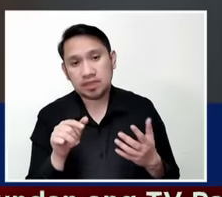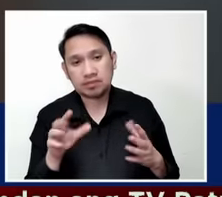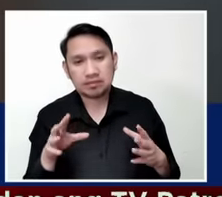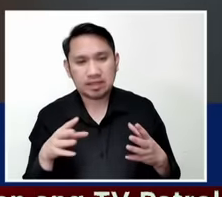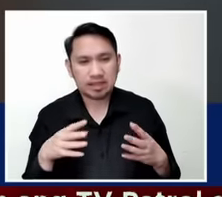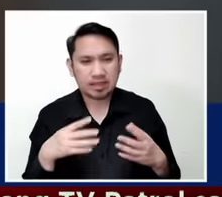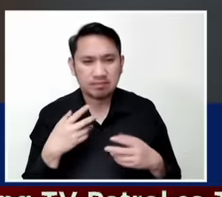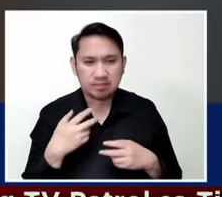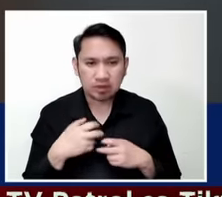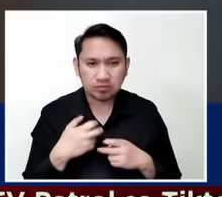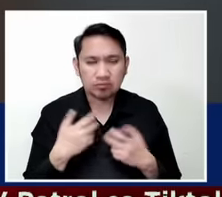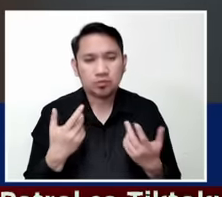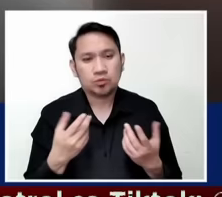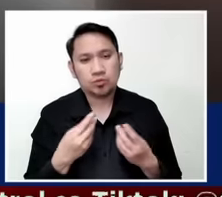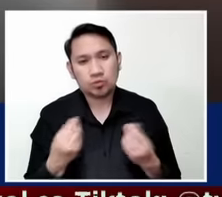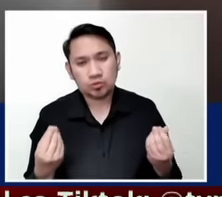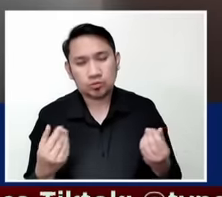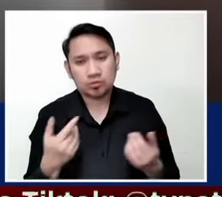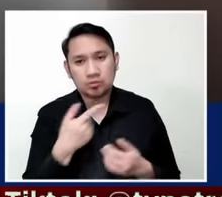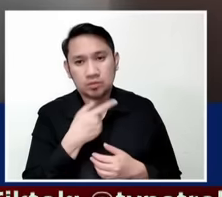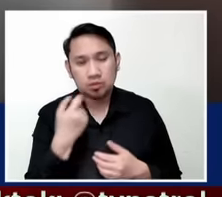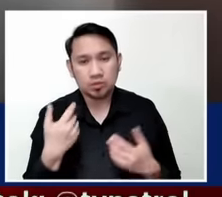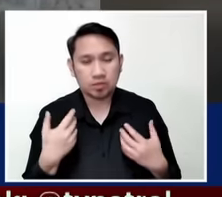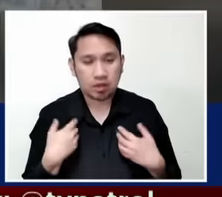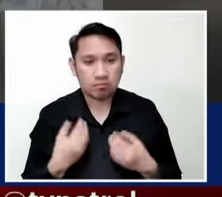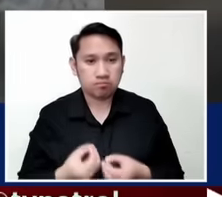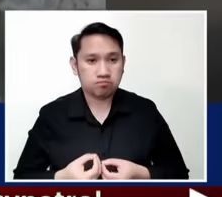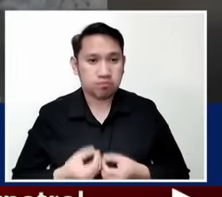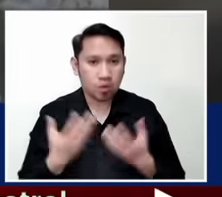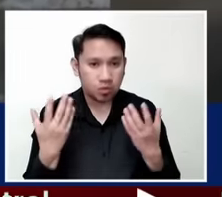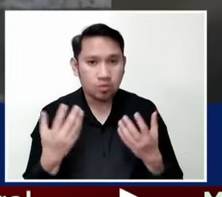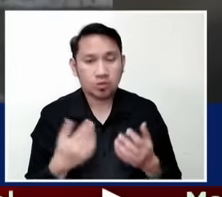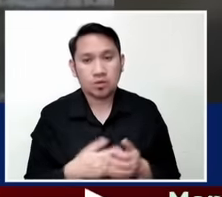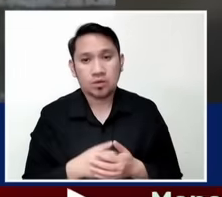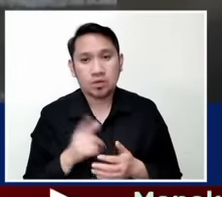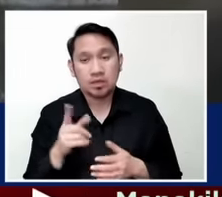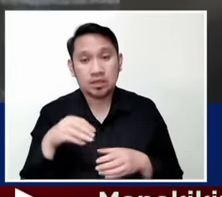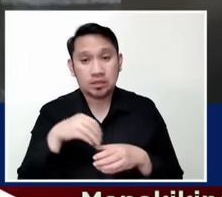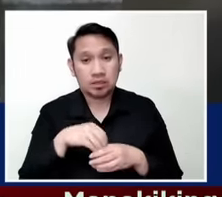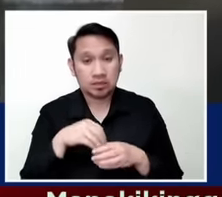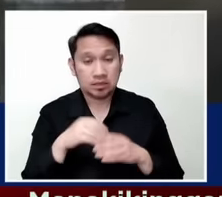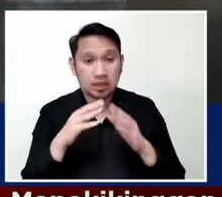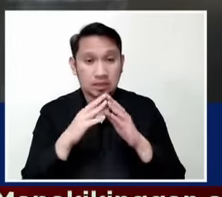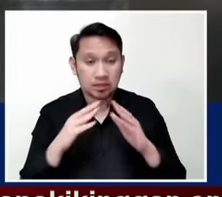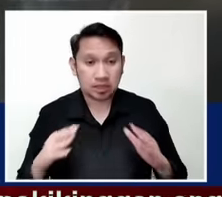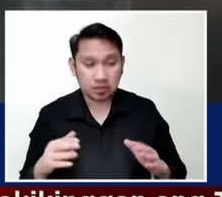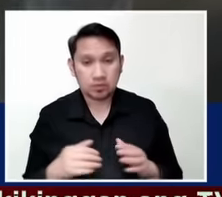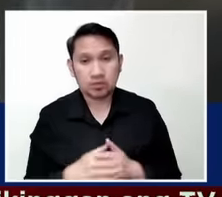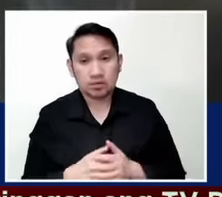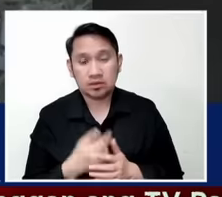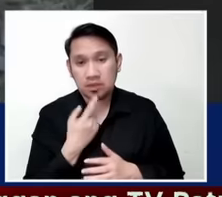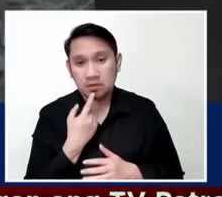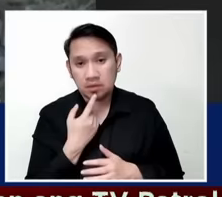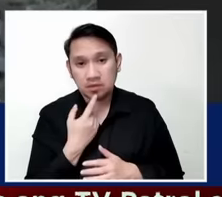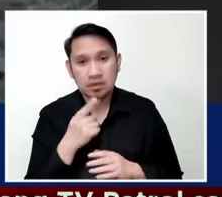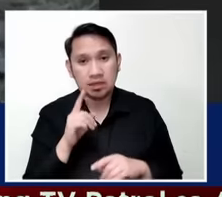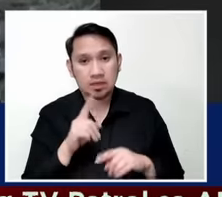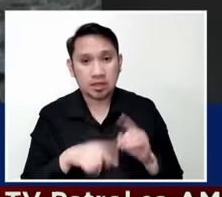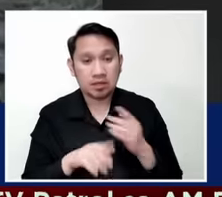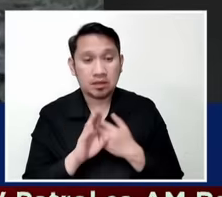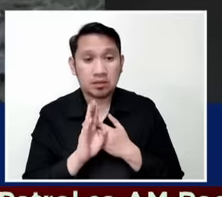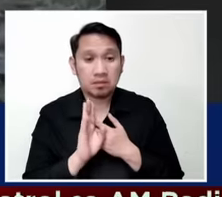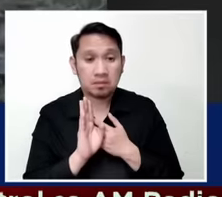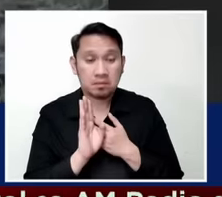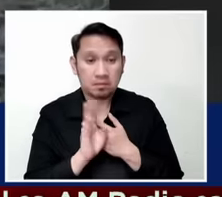sa pagsabog sa umano'y inimbak na paputok sa isang ginagawang bahay. Ayon kay Romer, hindi man maibabalik ang buhay ng